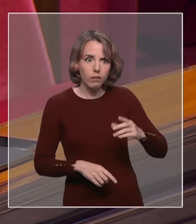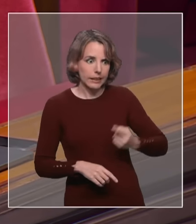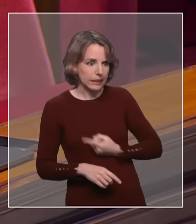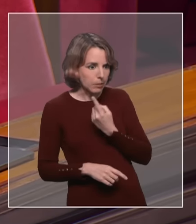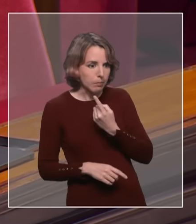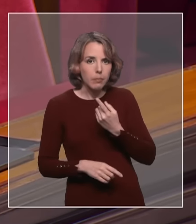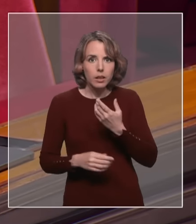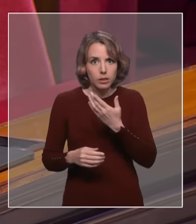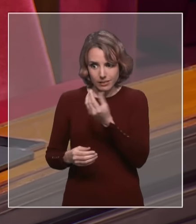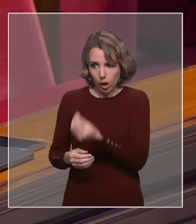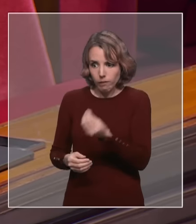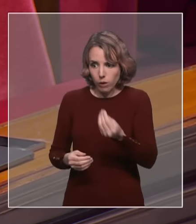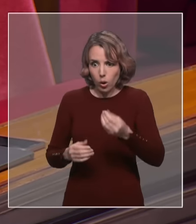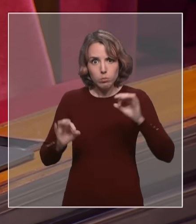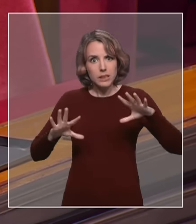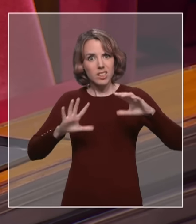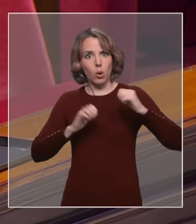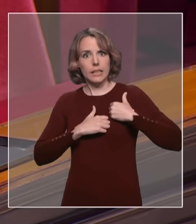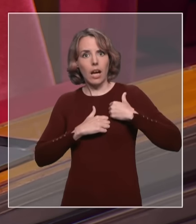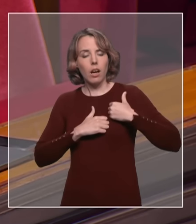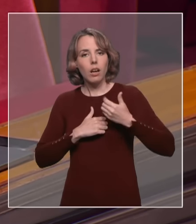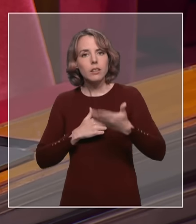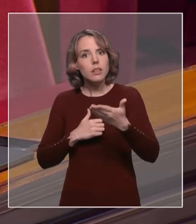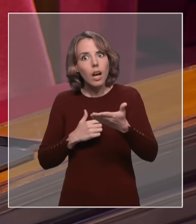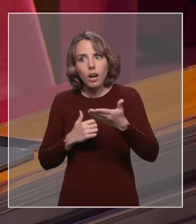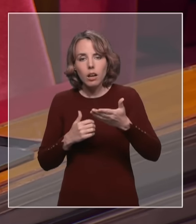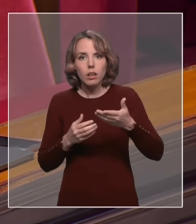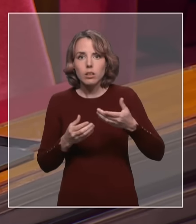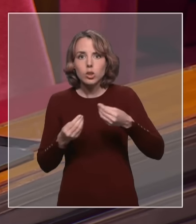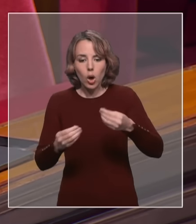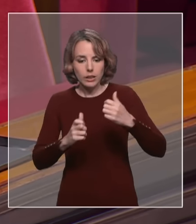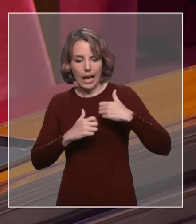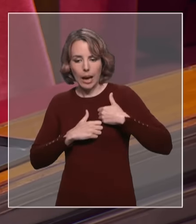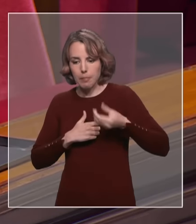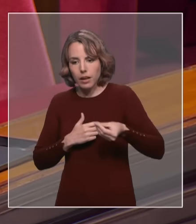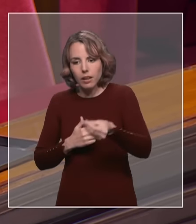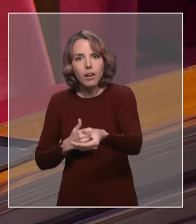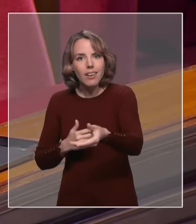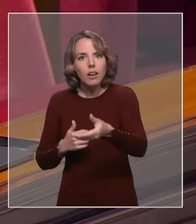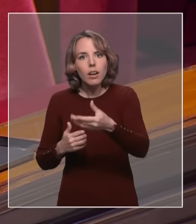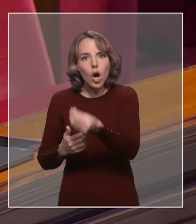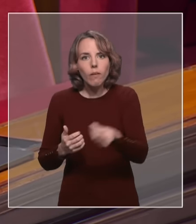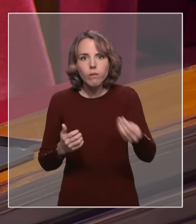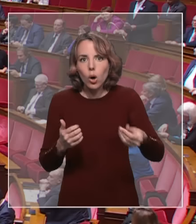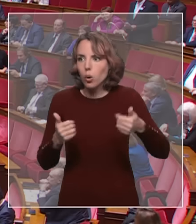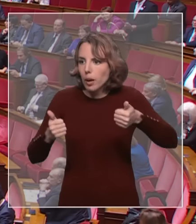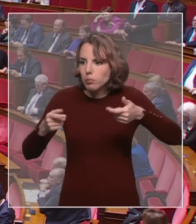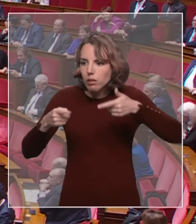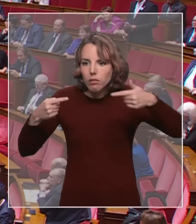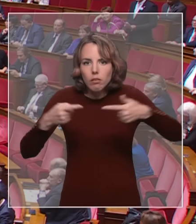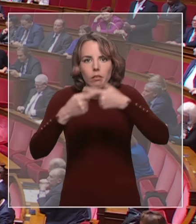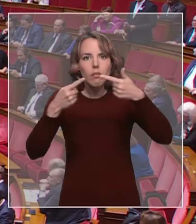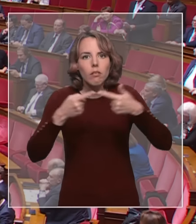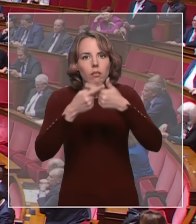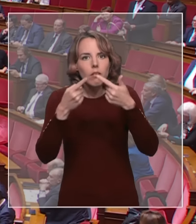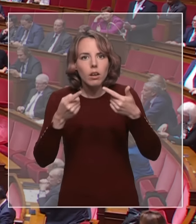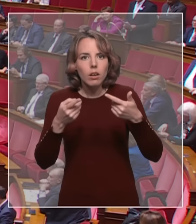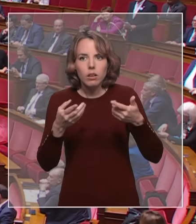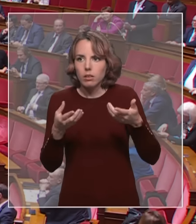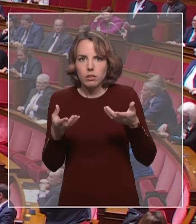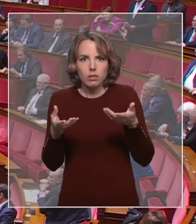le dis parce que ce sont des enfants qui sont aujourd'hui armés par des trafiquants de drogue pour se faire la guerre entre eux, pour servir